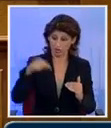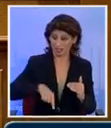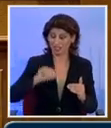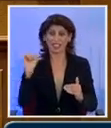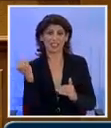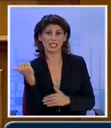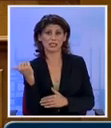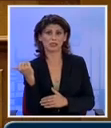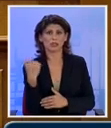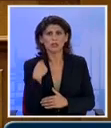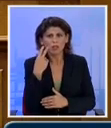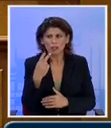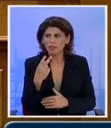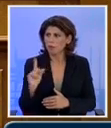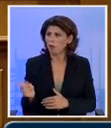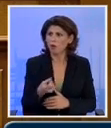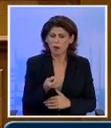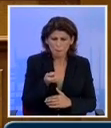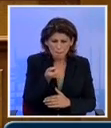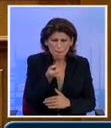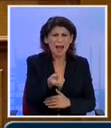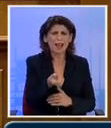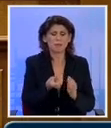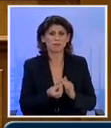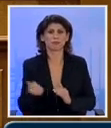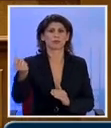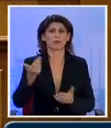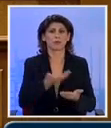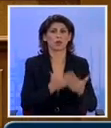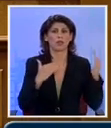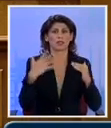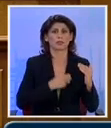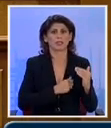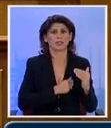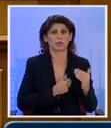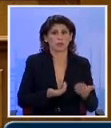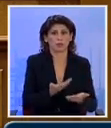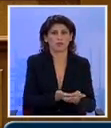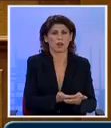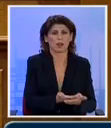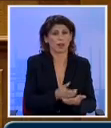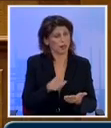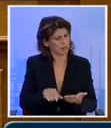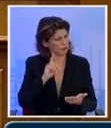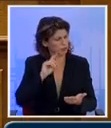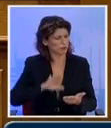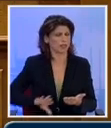χθες, το είδαμε όλοι, κόντεψε να δραπετεύσει από την πρόταση μορφής που είχατε υποβάλει. Αλλά και αυτό το